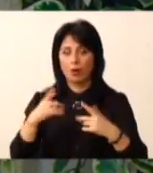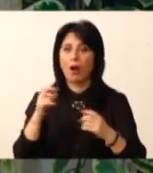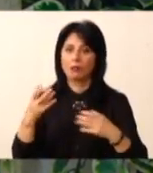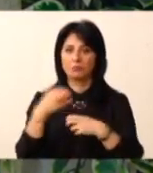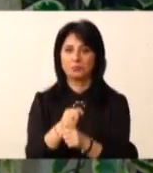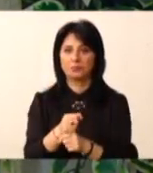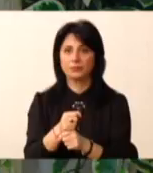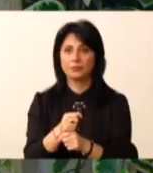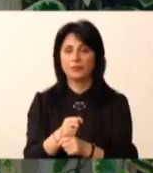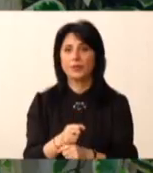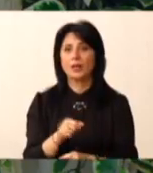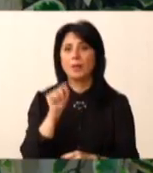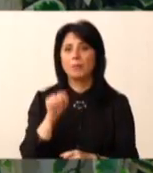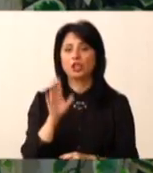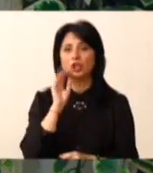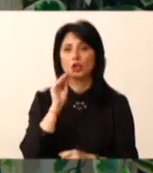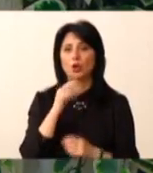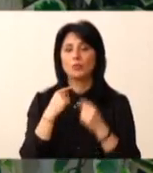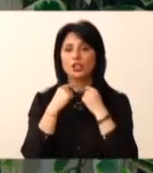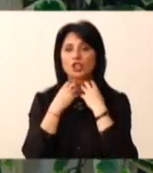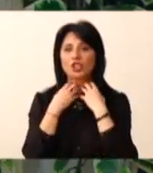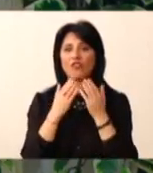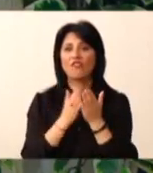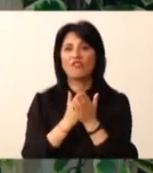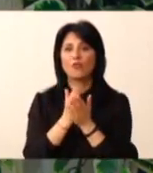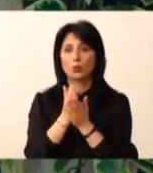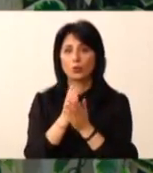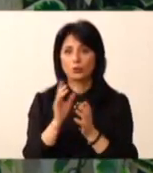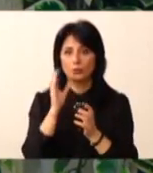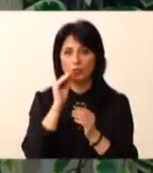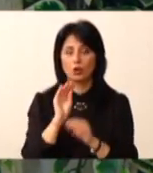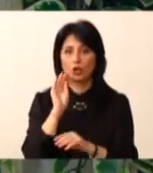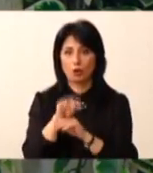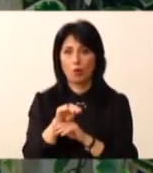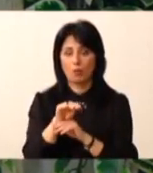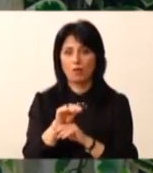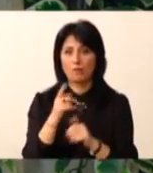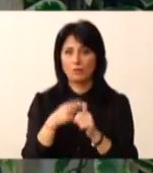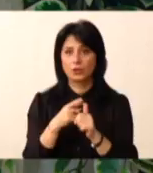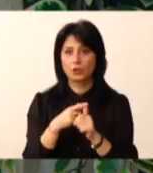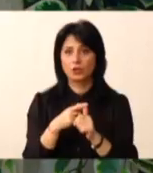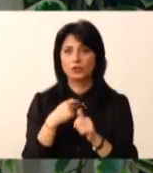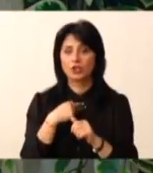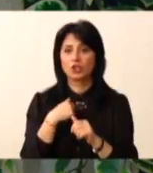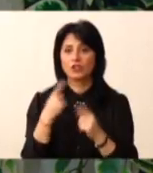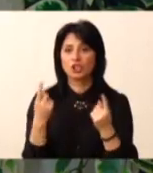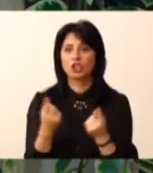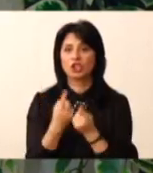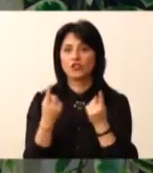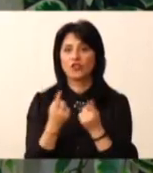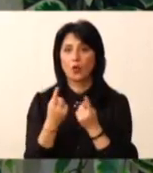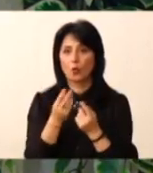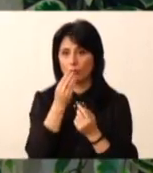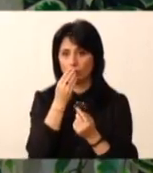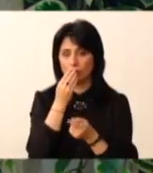ჩვენს ორგანიზმზე, მაშინ როდესაც ფარისებრი ჯირკვლის ფუნქცია მომატებულია, ჩვენ შეიძლება ჩვეული